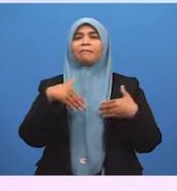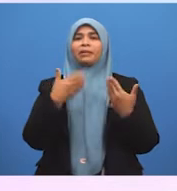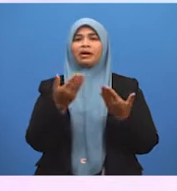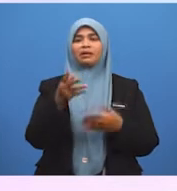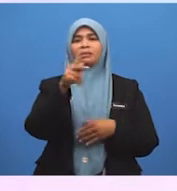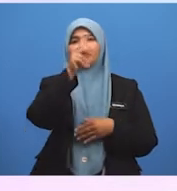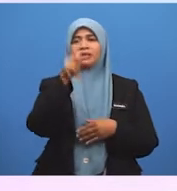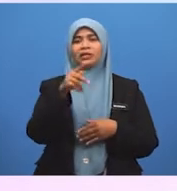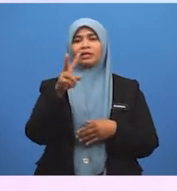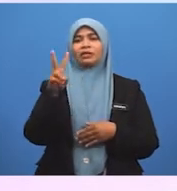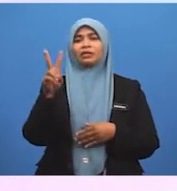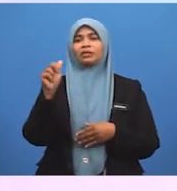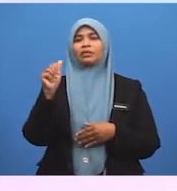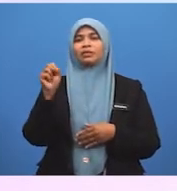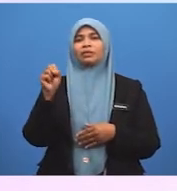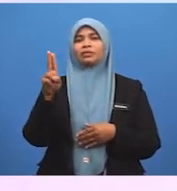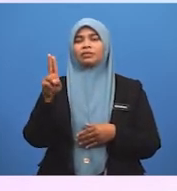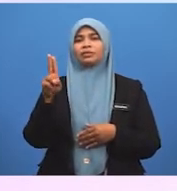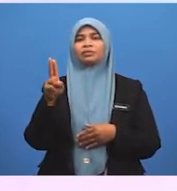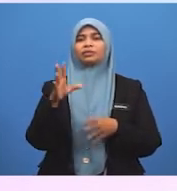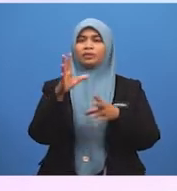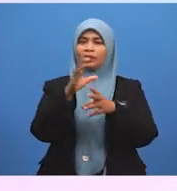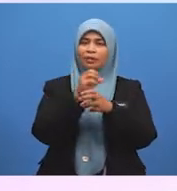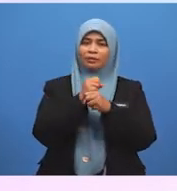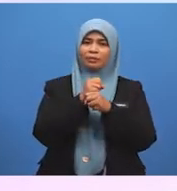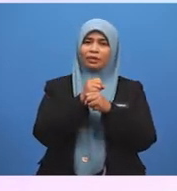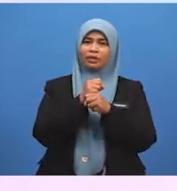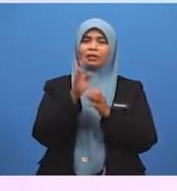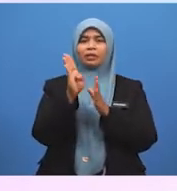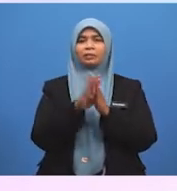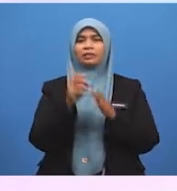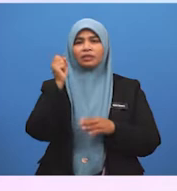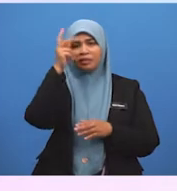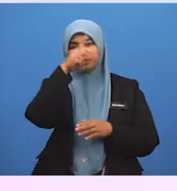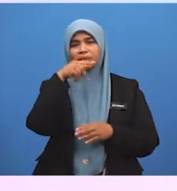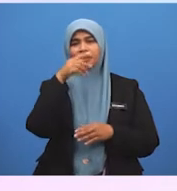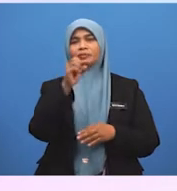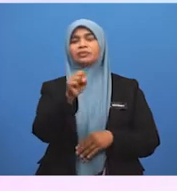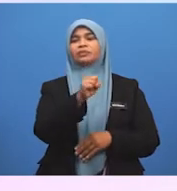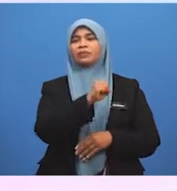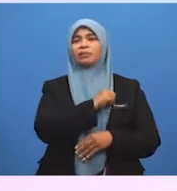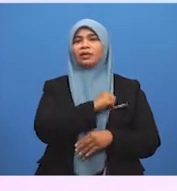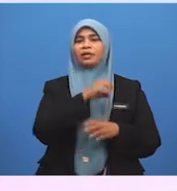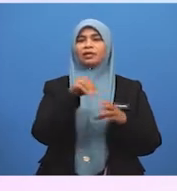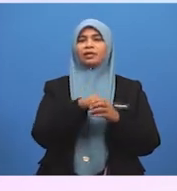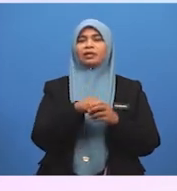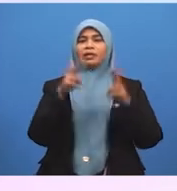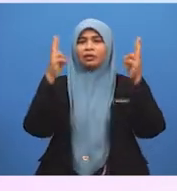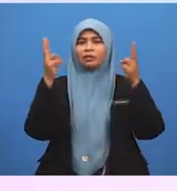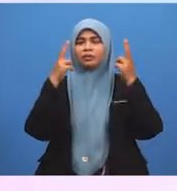bagaimanakah Vasudevan dapat bersikap sopan dalam